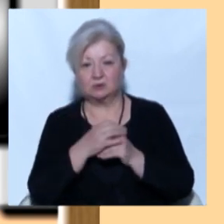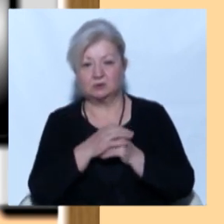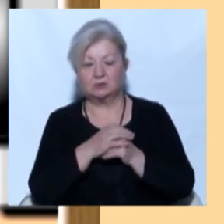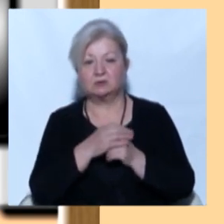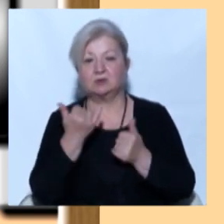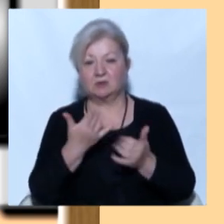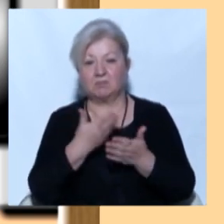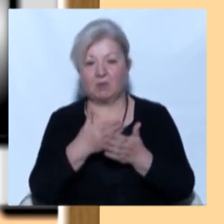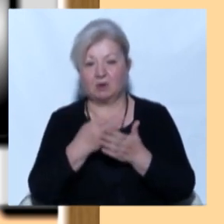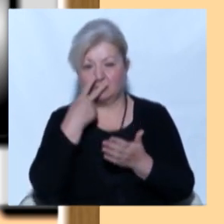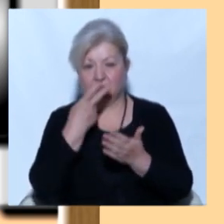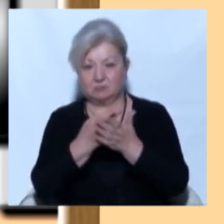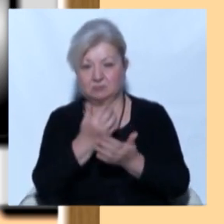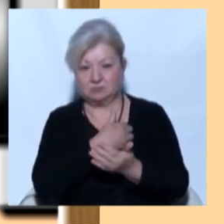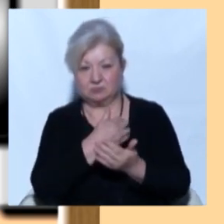მოვიყვანო. ავიღოთ ლა.